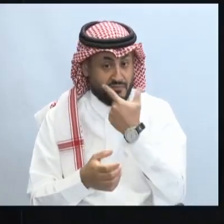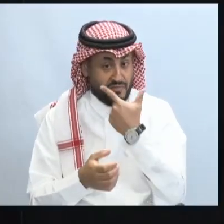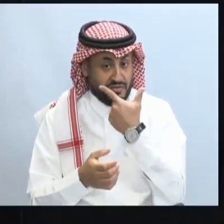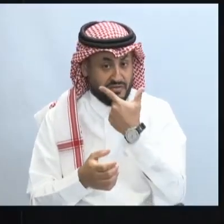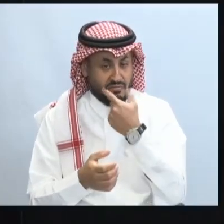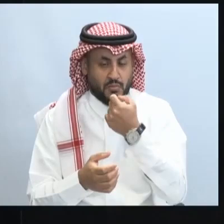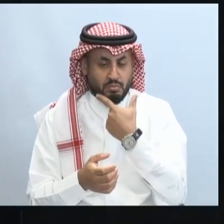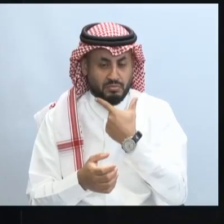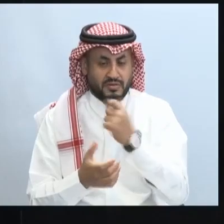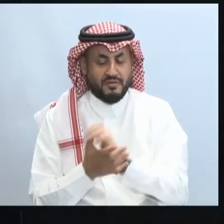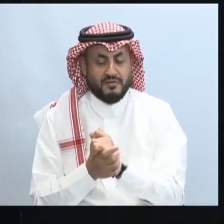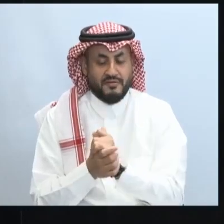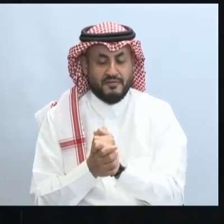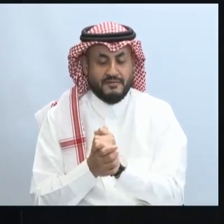وغير المبتسمه